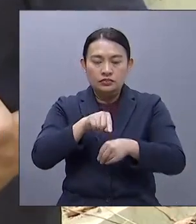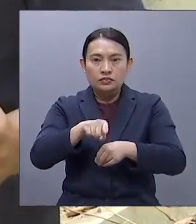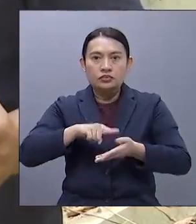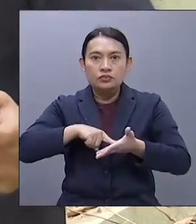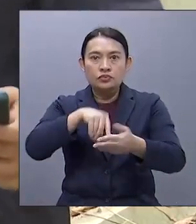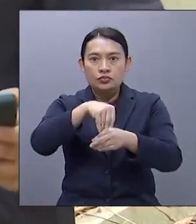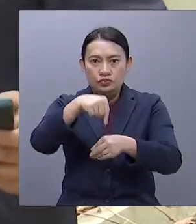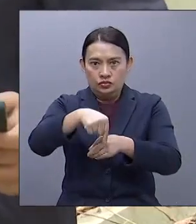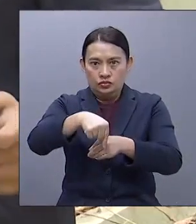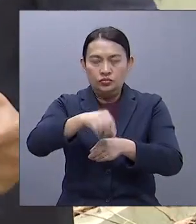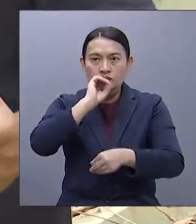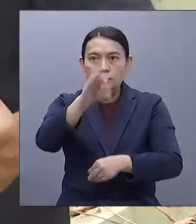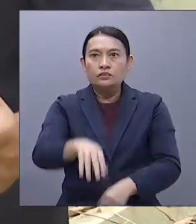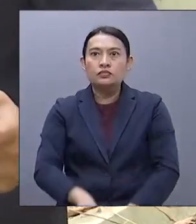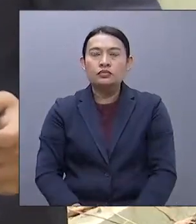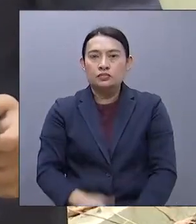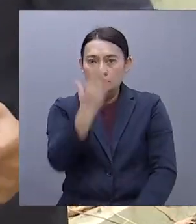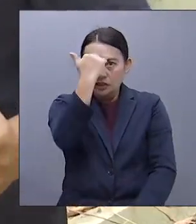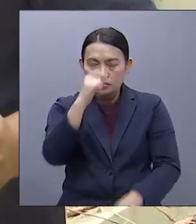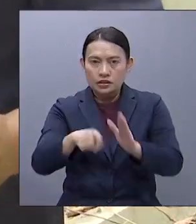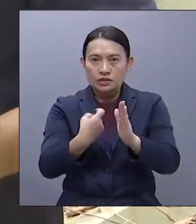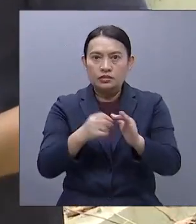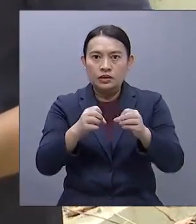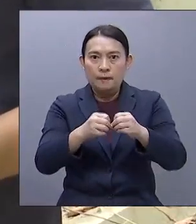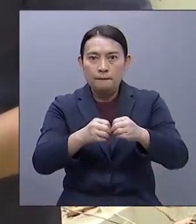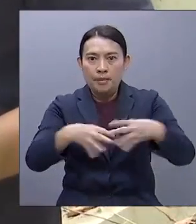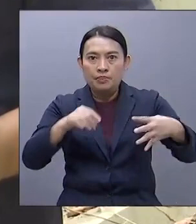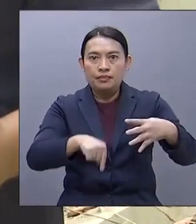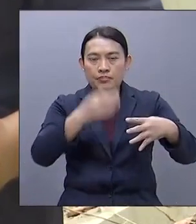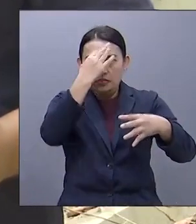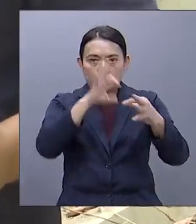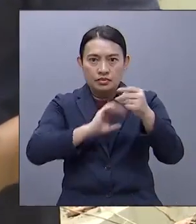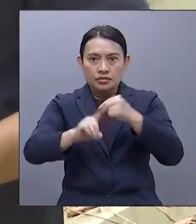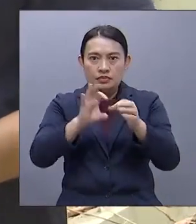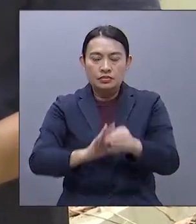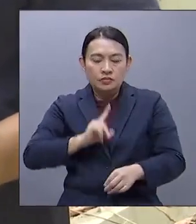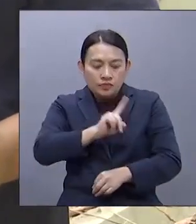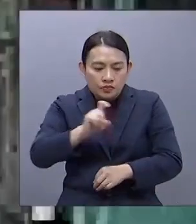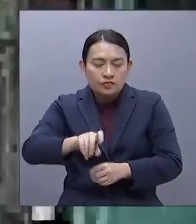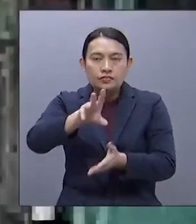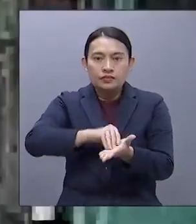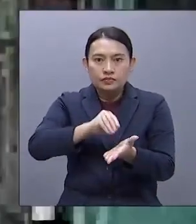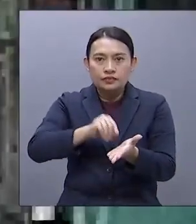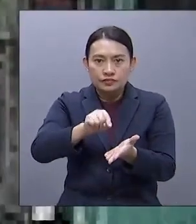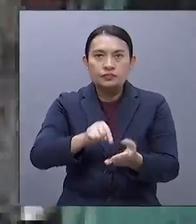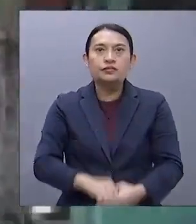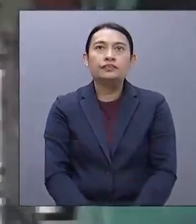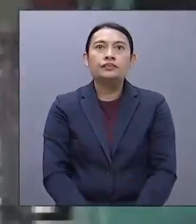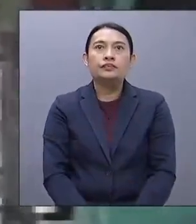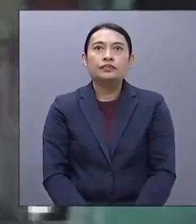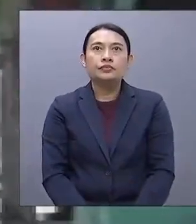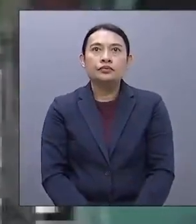อยู่ในพื้นที่ครับส่วนสาเหตุการเกิดระเบิดในครั้งนี้ยังคงอยู่ในระหว่างการสอบสวนครับ